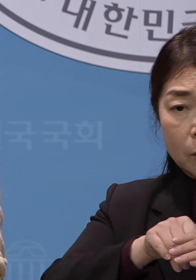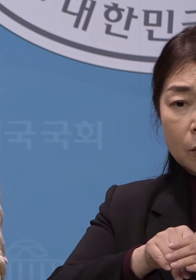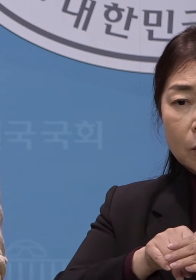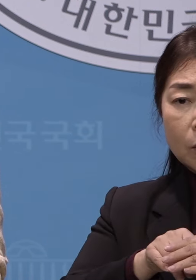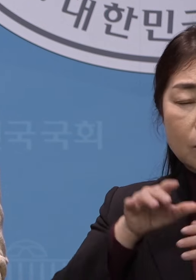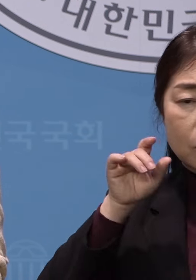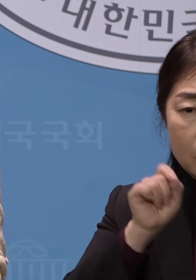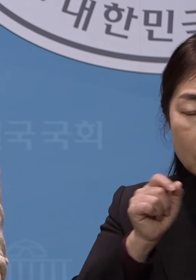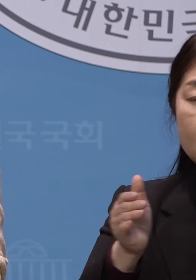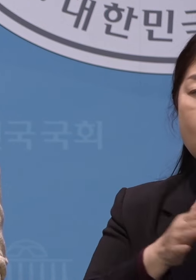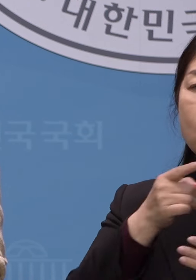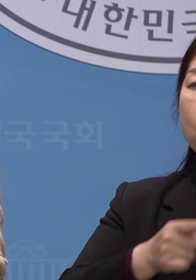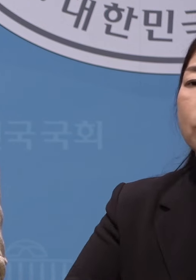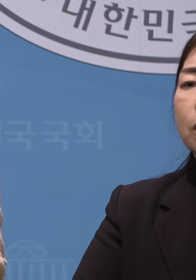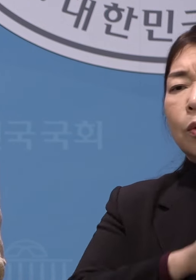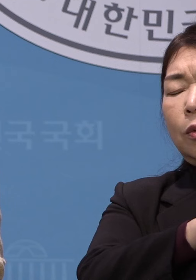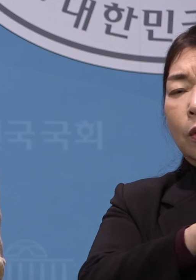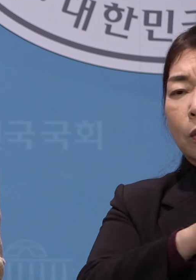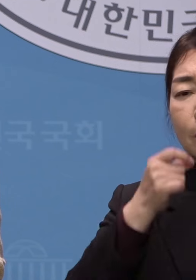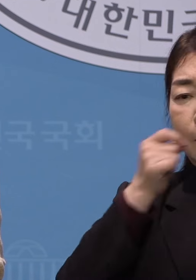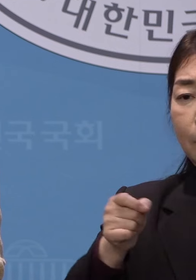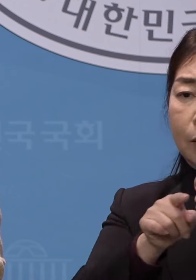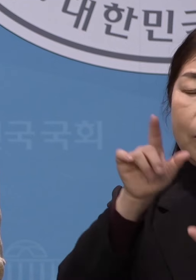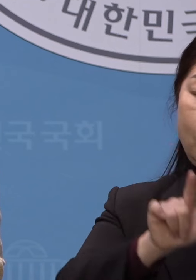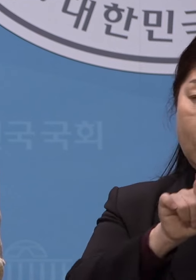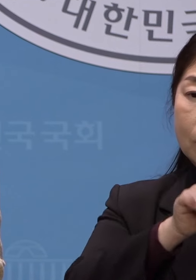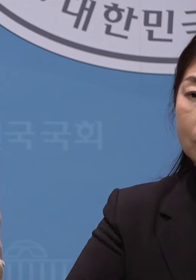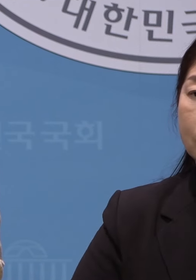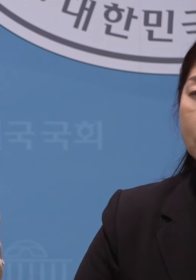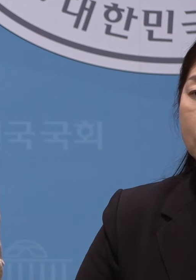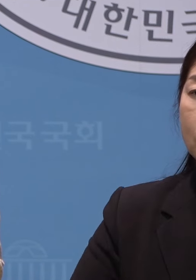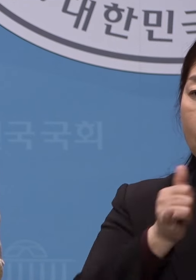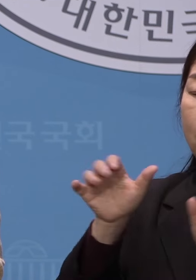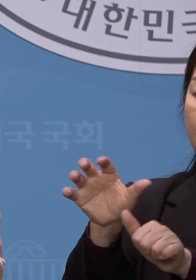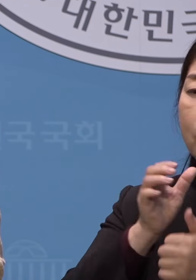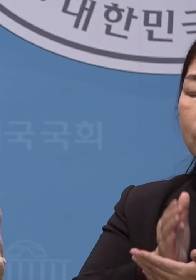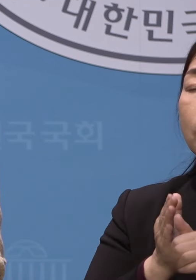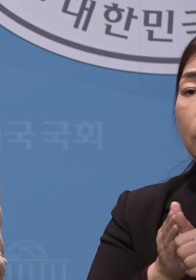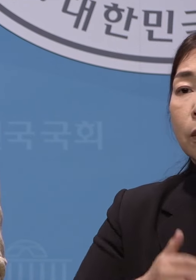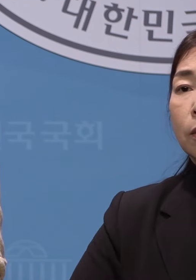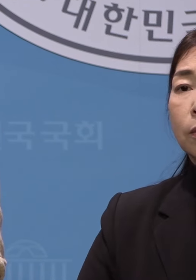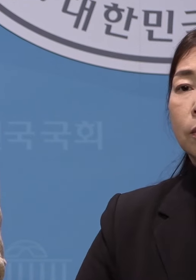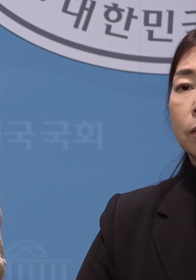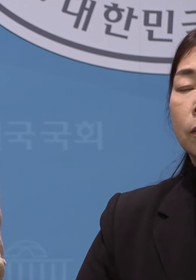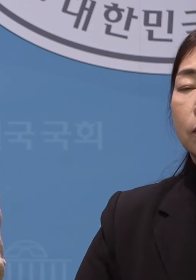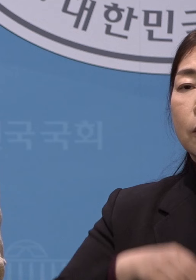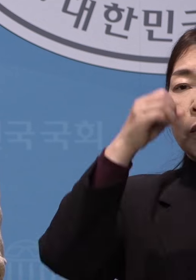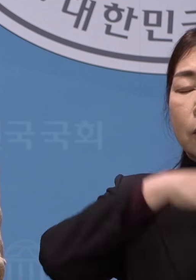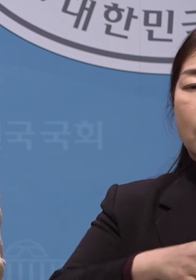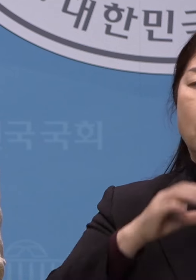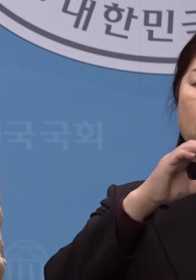현혹하려는 대국민 윤석열 불통 사기쇼에 국민을 들러리 세우지 마십시오. 그저 불통의